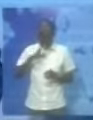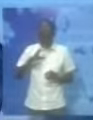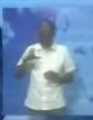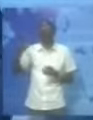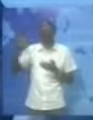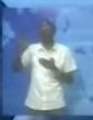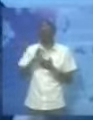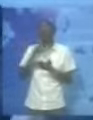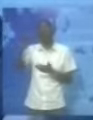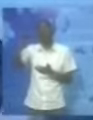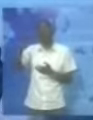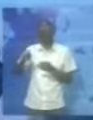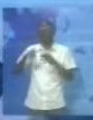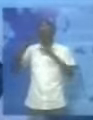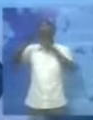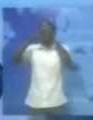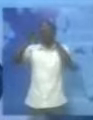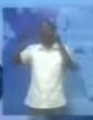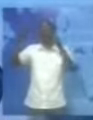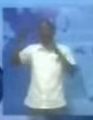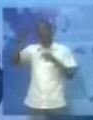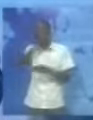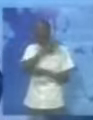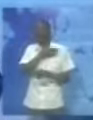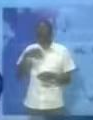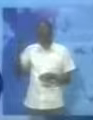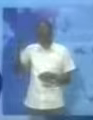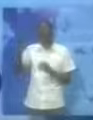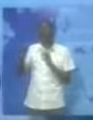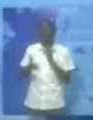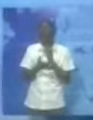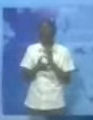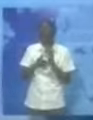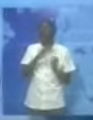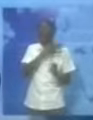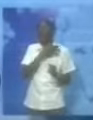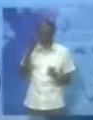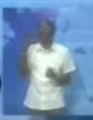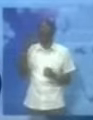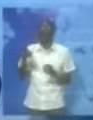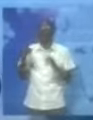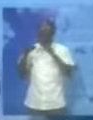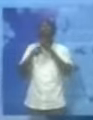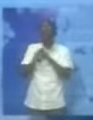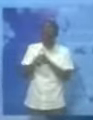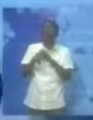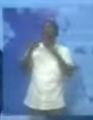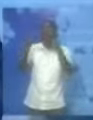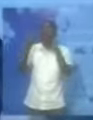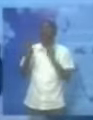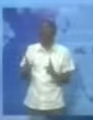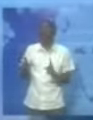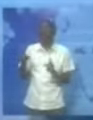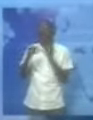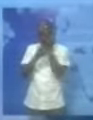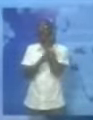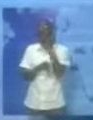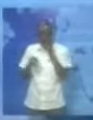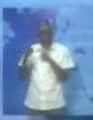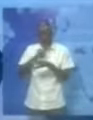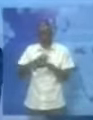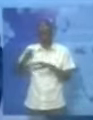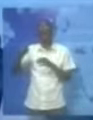d'âmes sœurs sur la toile. Avec cette adresse électronique, il arrivait à exploiter ses victimes. Il a été tout simplement arrêté